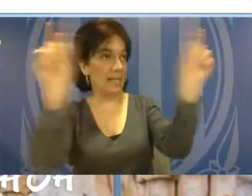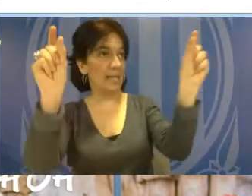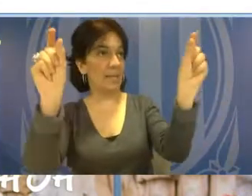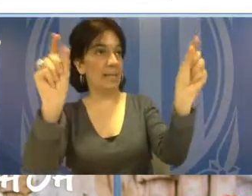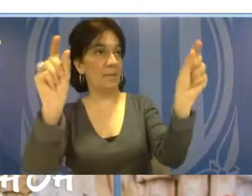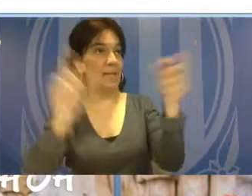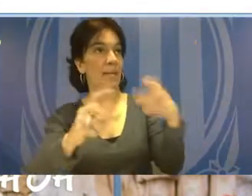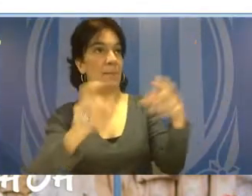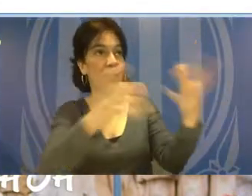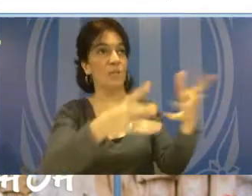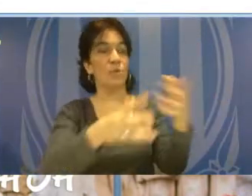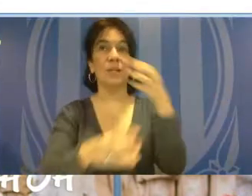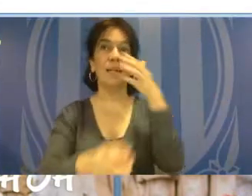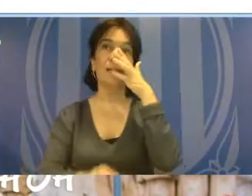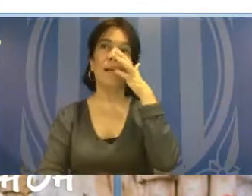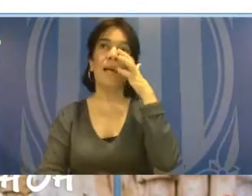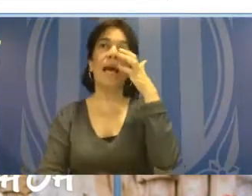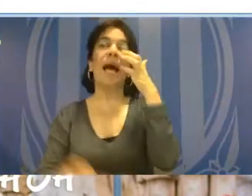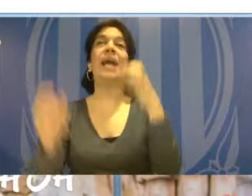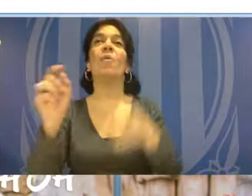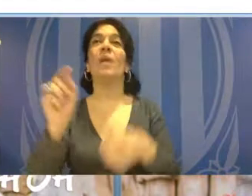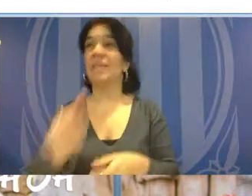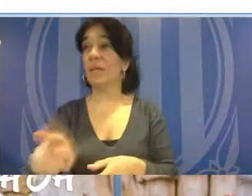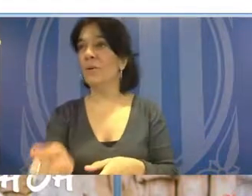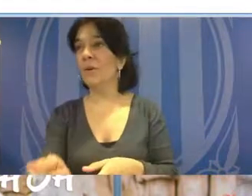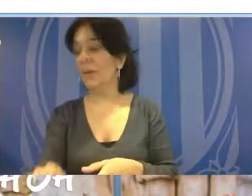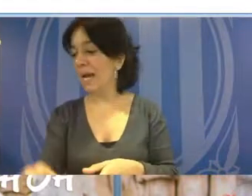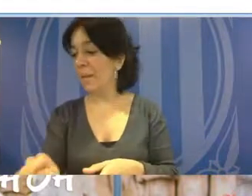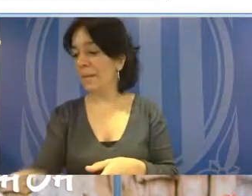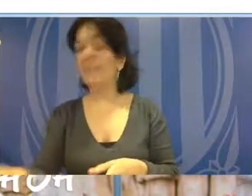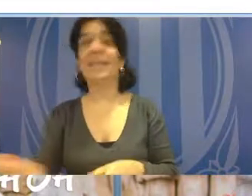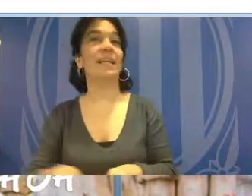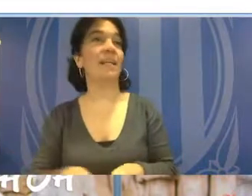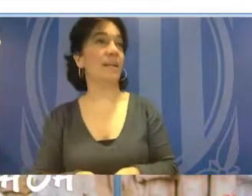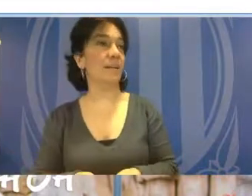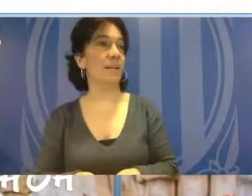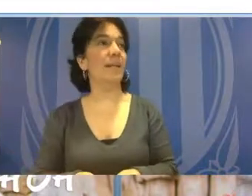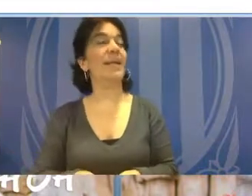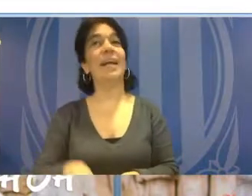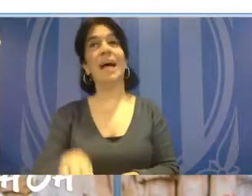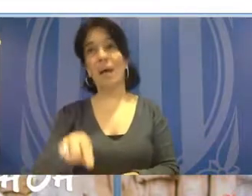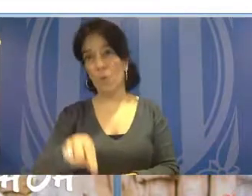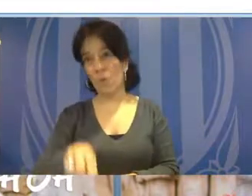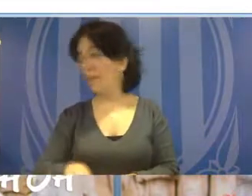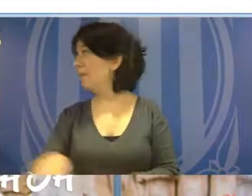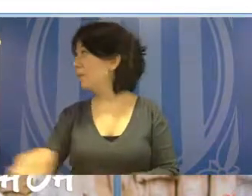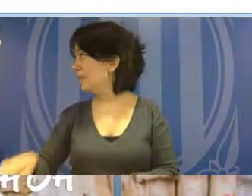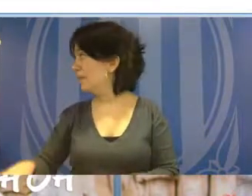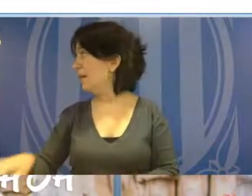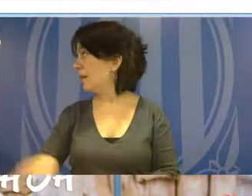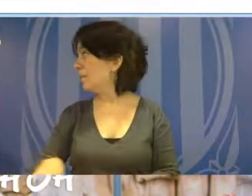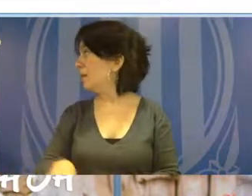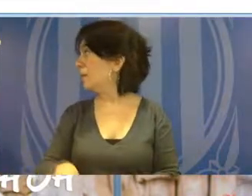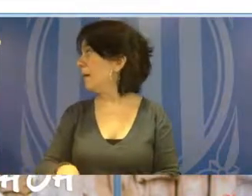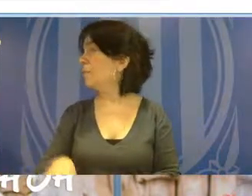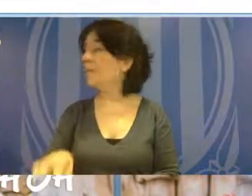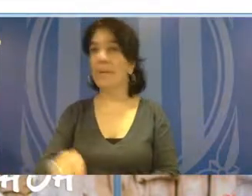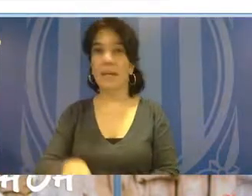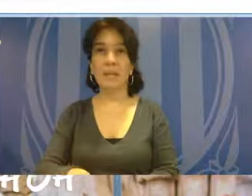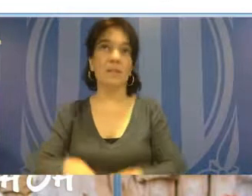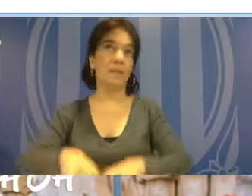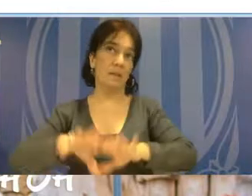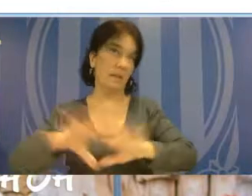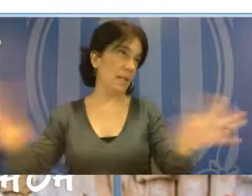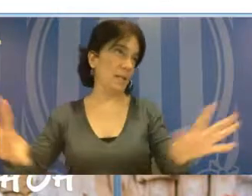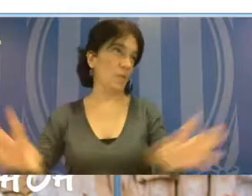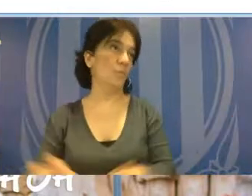l'etiqueta determinada per aquell sorteig, el guanyador, el premi que tenia, era acompañar un Instagram trip